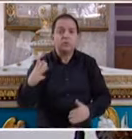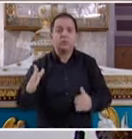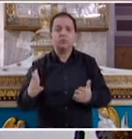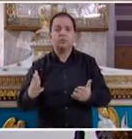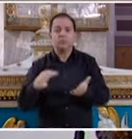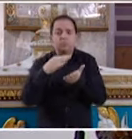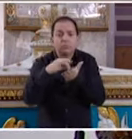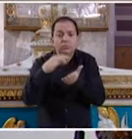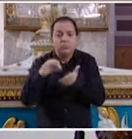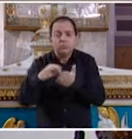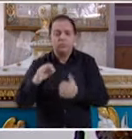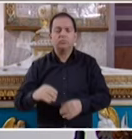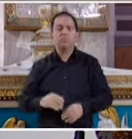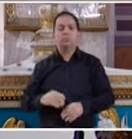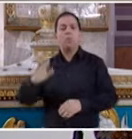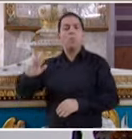ως λόγων